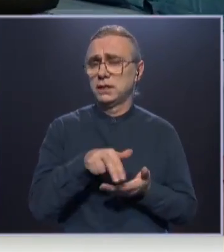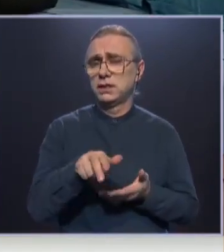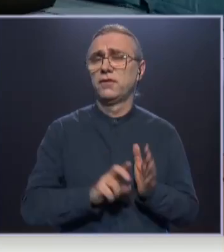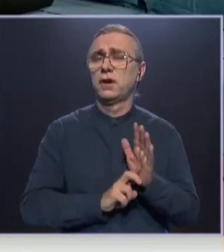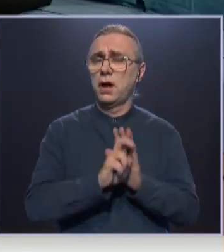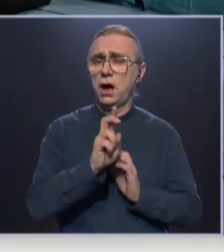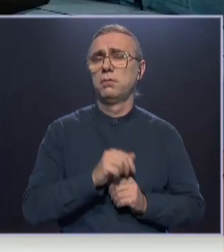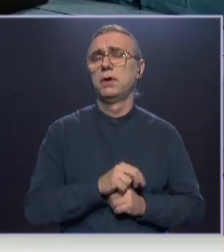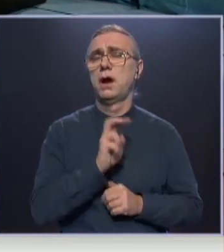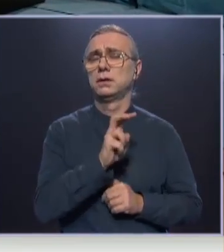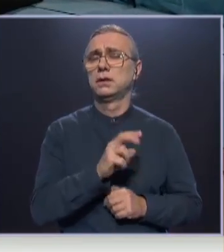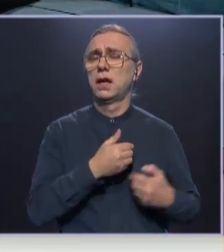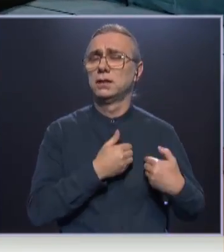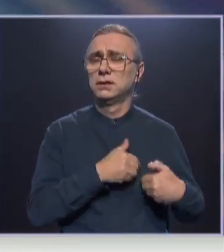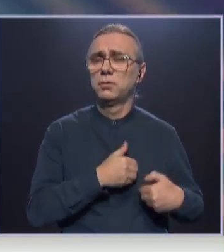исповедь, причащаться и